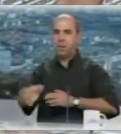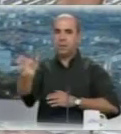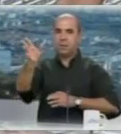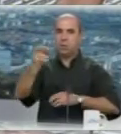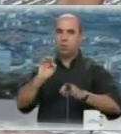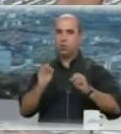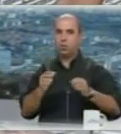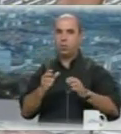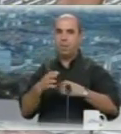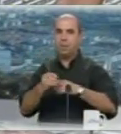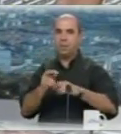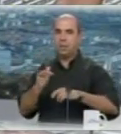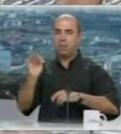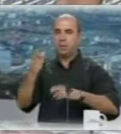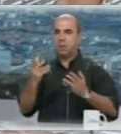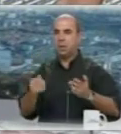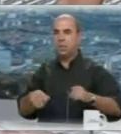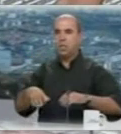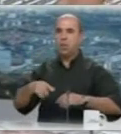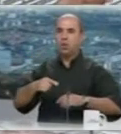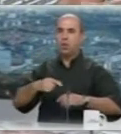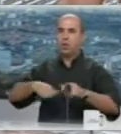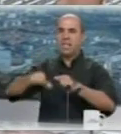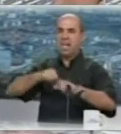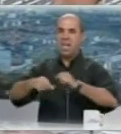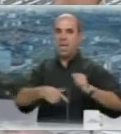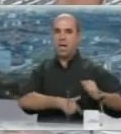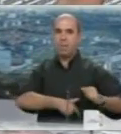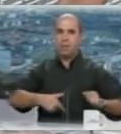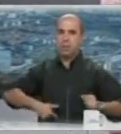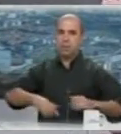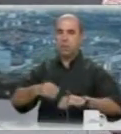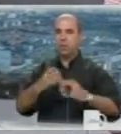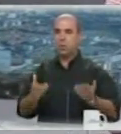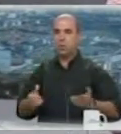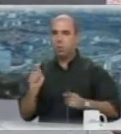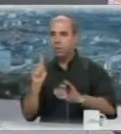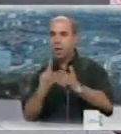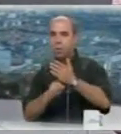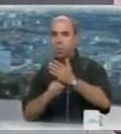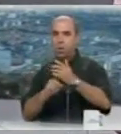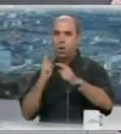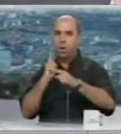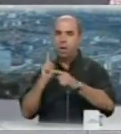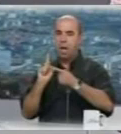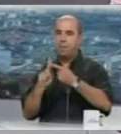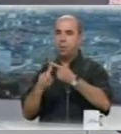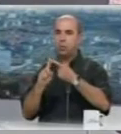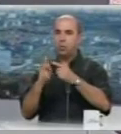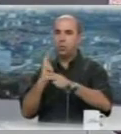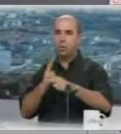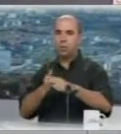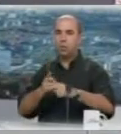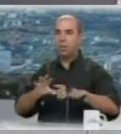يعني. كما قالوا راهي دايره، عندها تاريخ تاعها، عنده تاريخ خاص. وتوقفت في نقطة مهمة جدا في التسمية، علاش؟ لأنه ناس